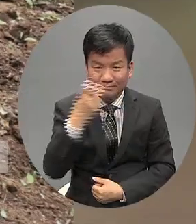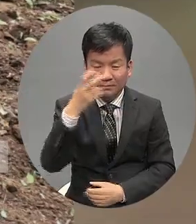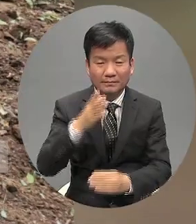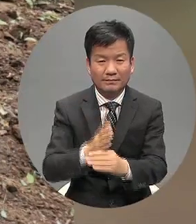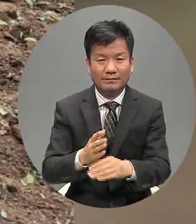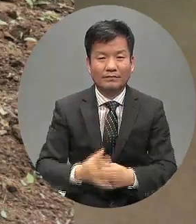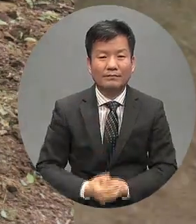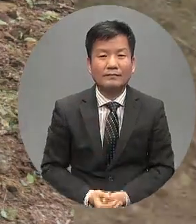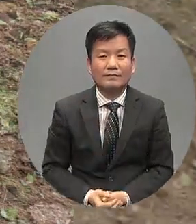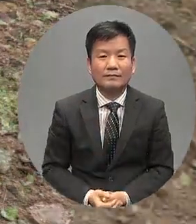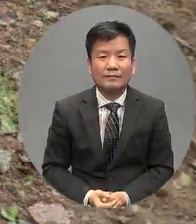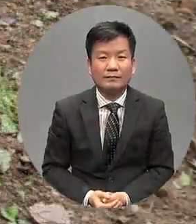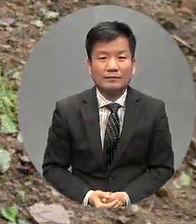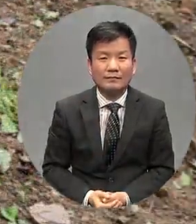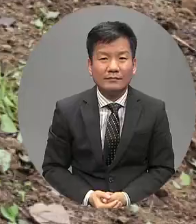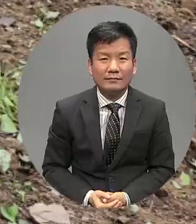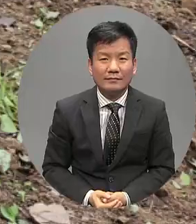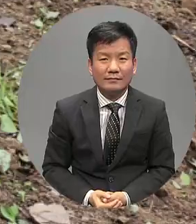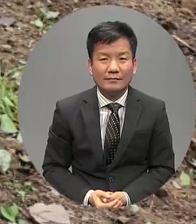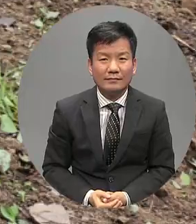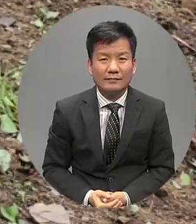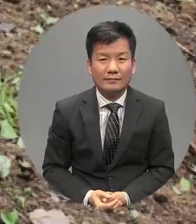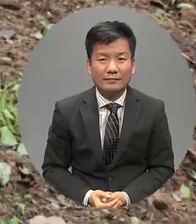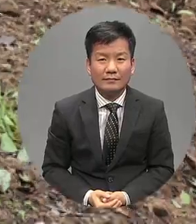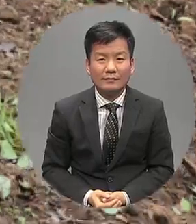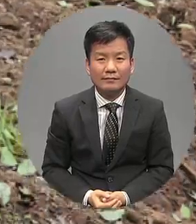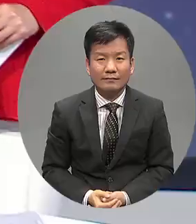정확한 경위를 조사하고 있습니다.